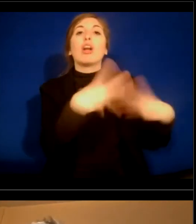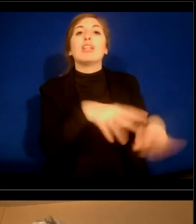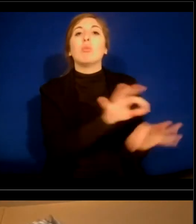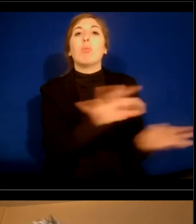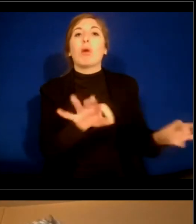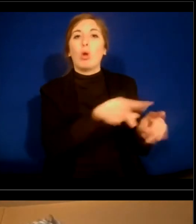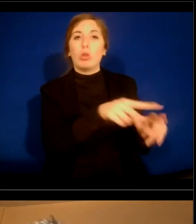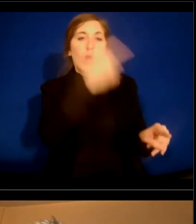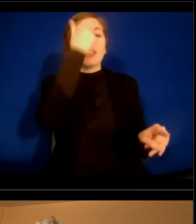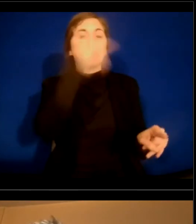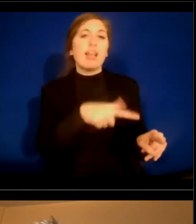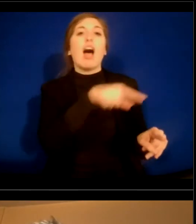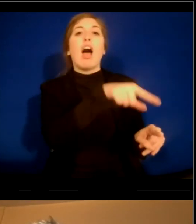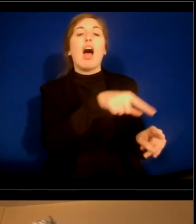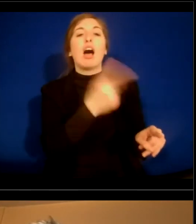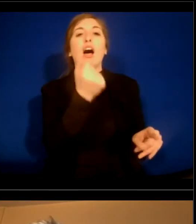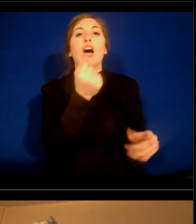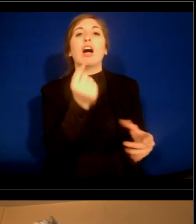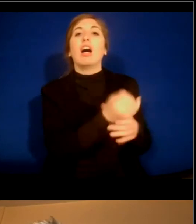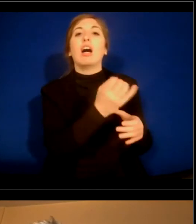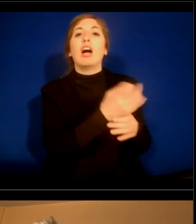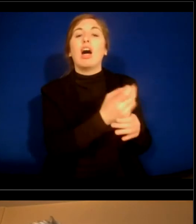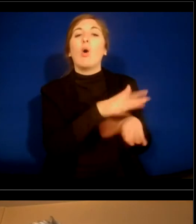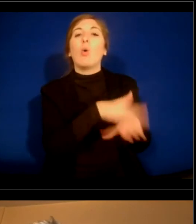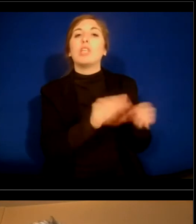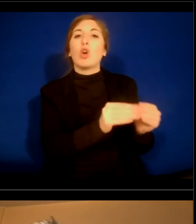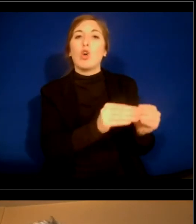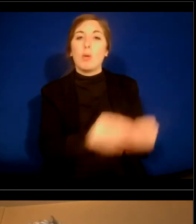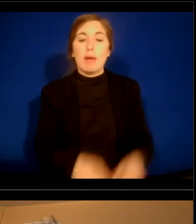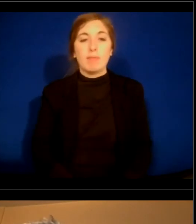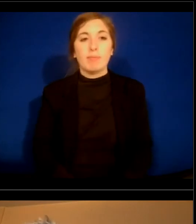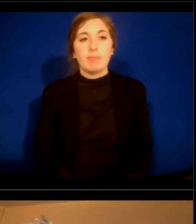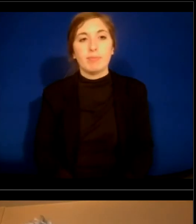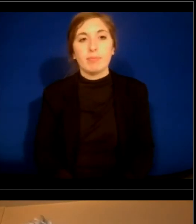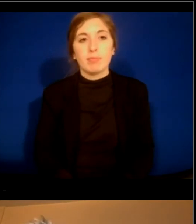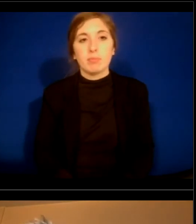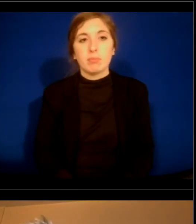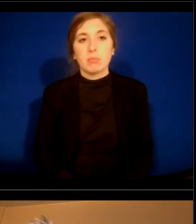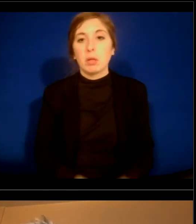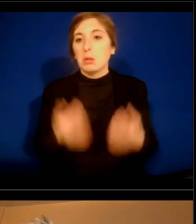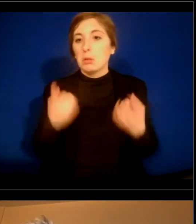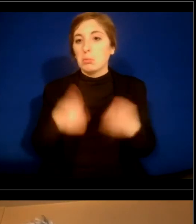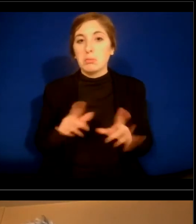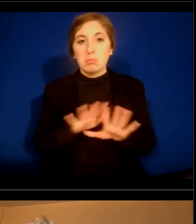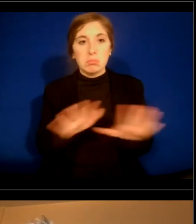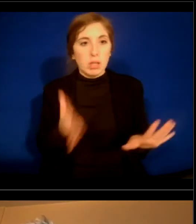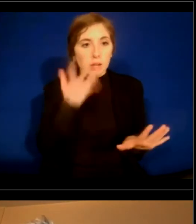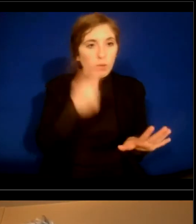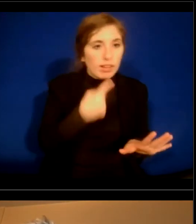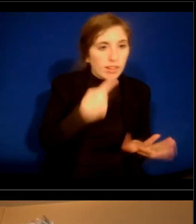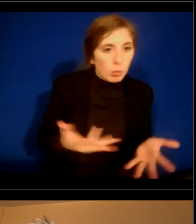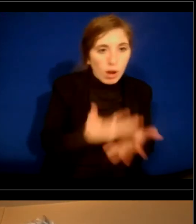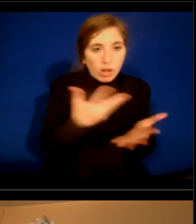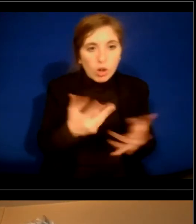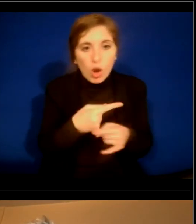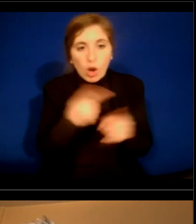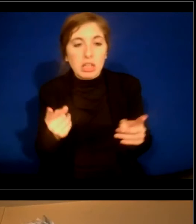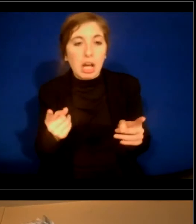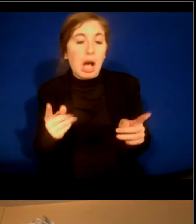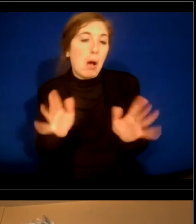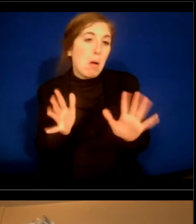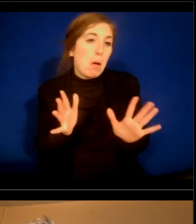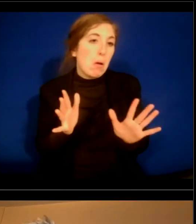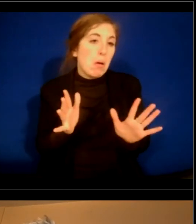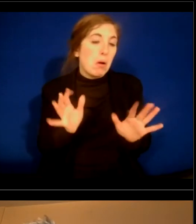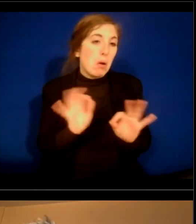noi risorsa se accompagnata adeguatamente e se di supporto appunto